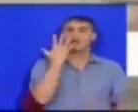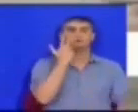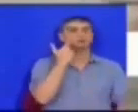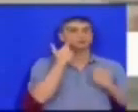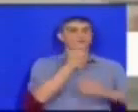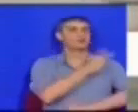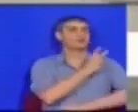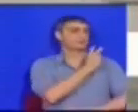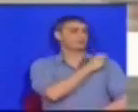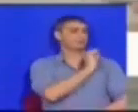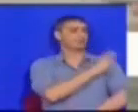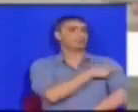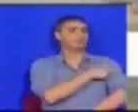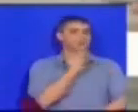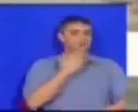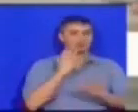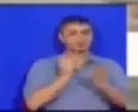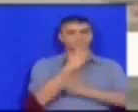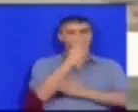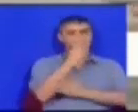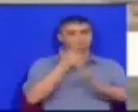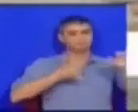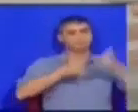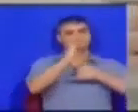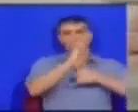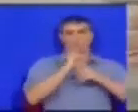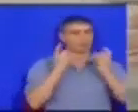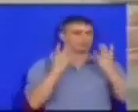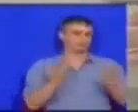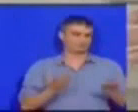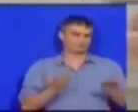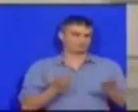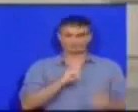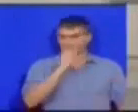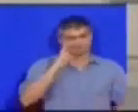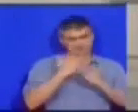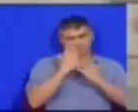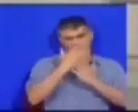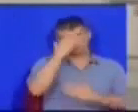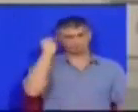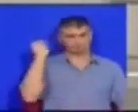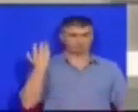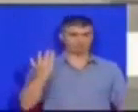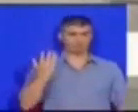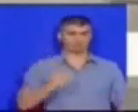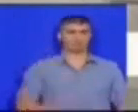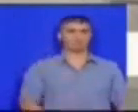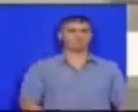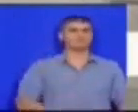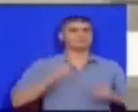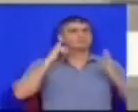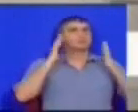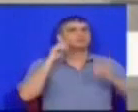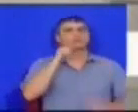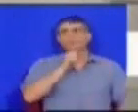5 מפקחים כלליים של משטרת ישראל, עפו דרך החלון, שלא כדרך הטבע. כן. ציבור לא זוכר. זאת אומרת,